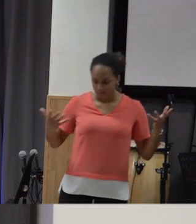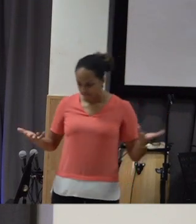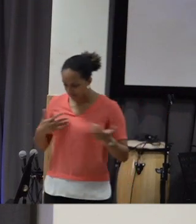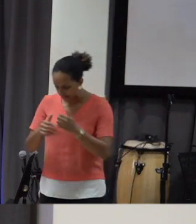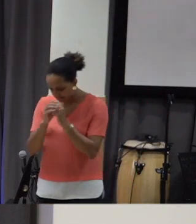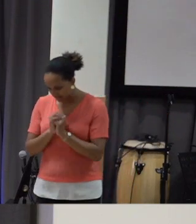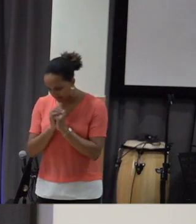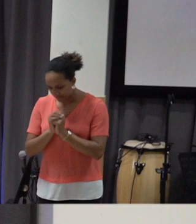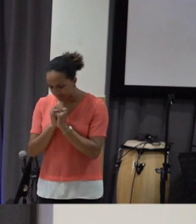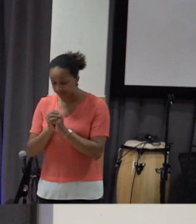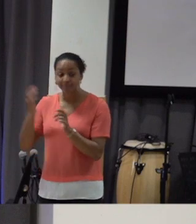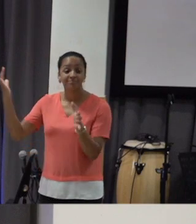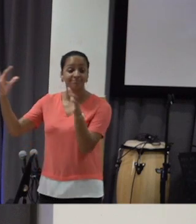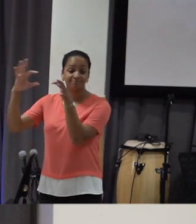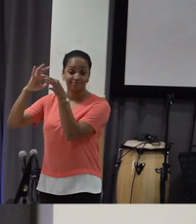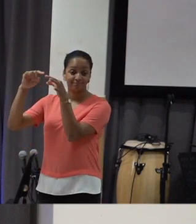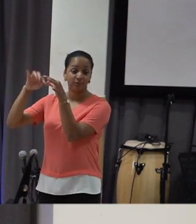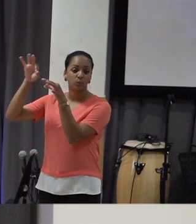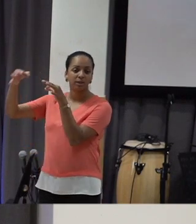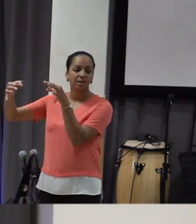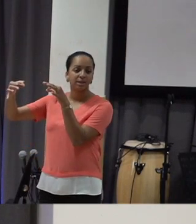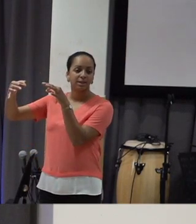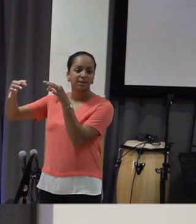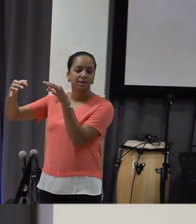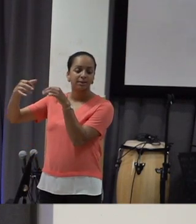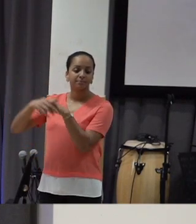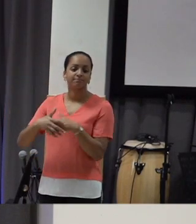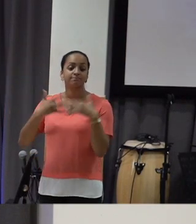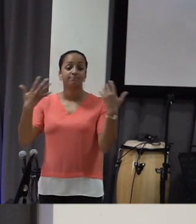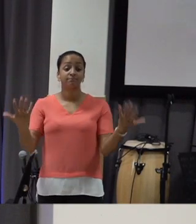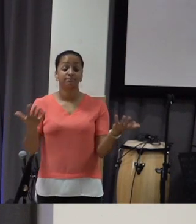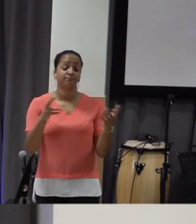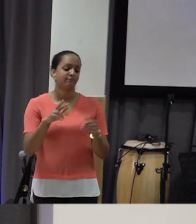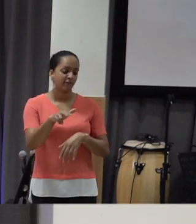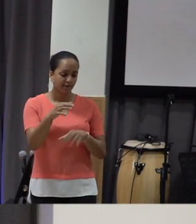et Dieu t'exaucera. Alors en conclusion, je dirais ceci.